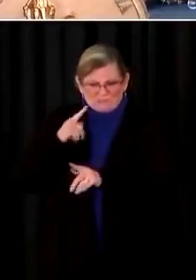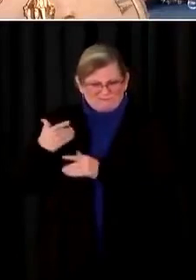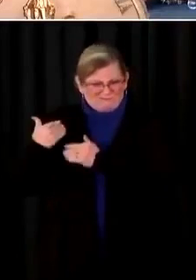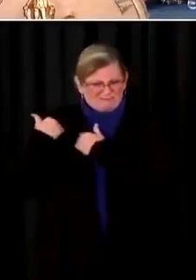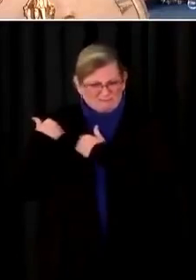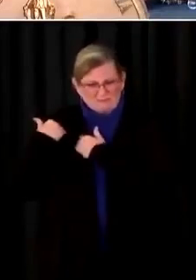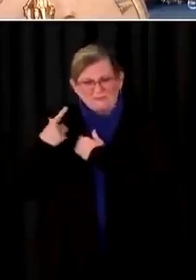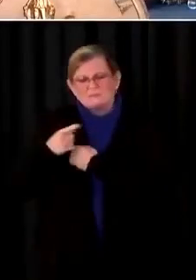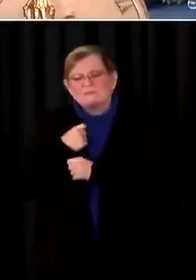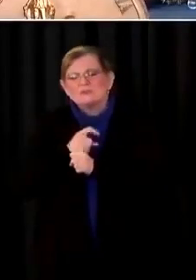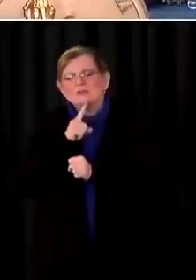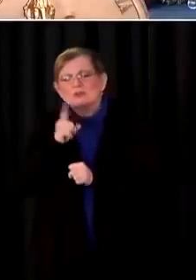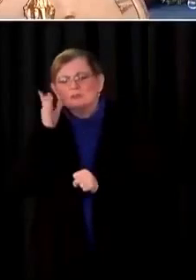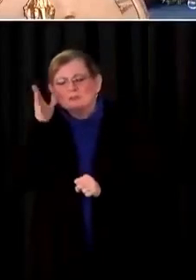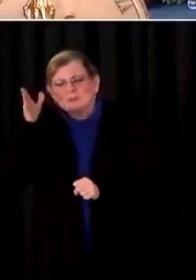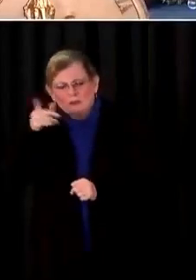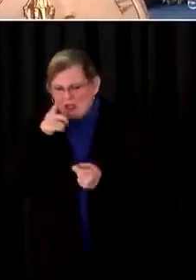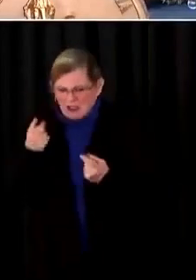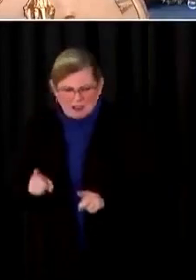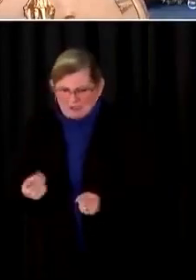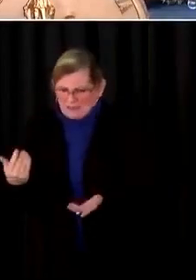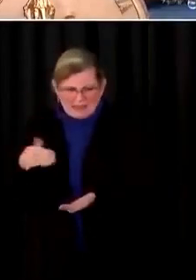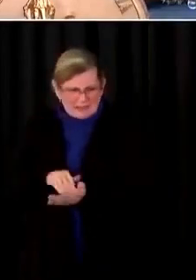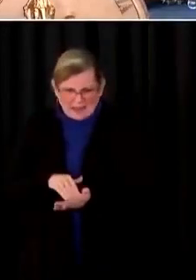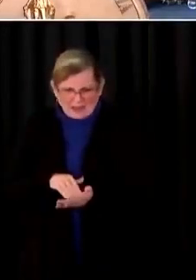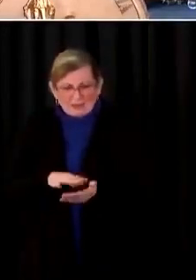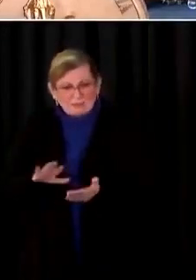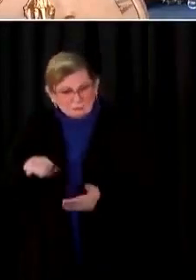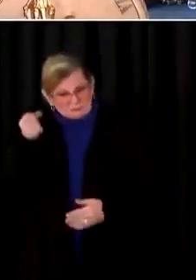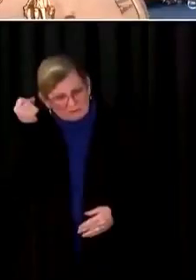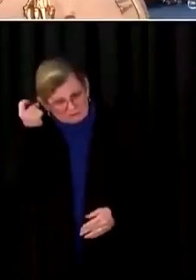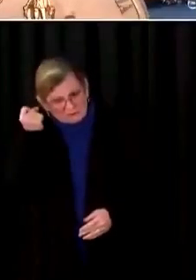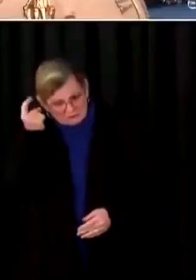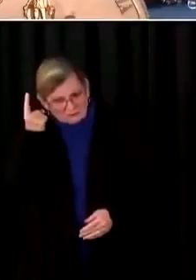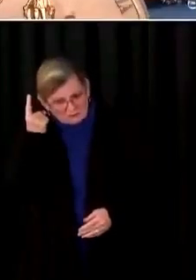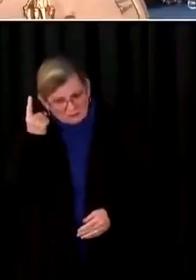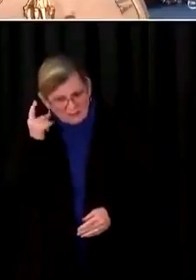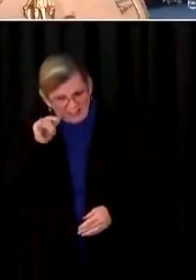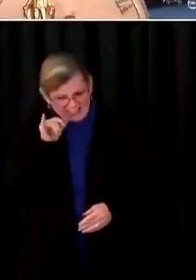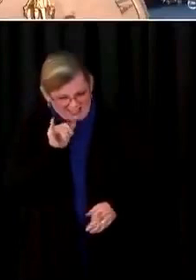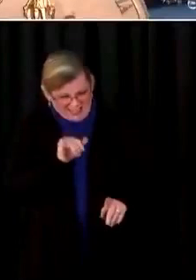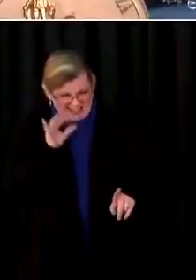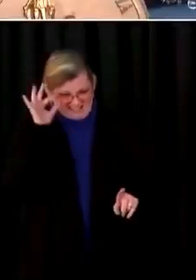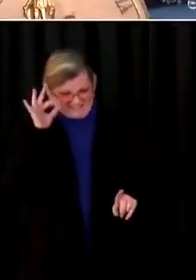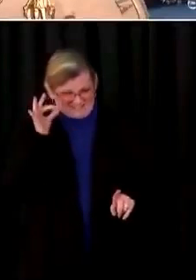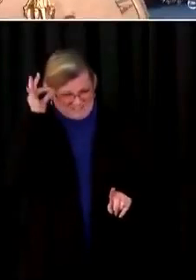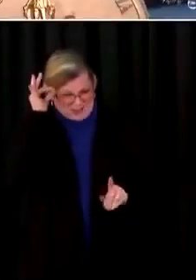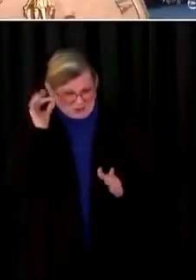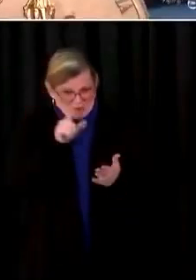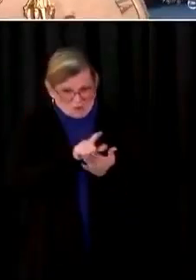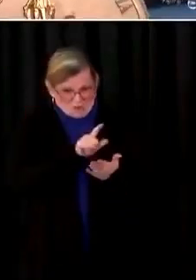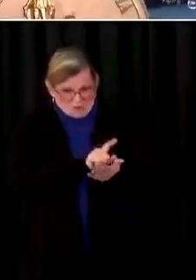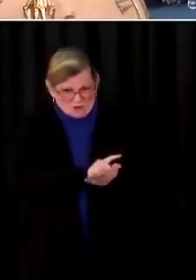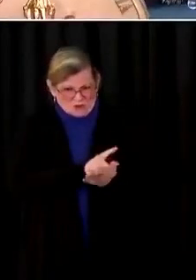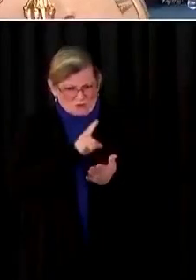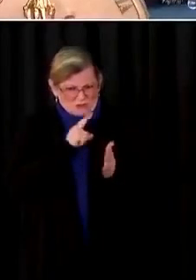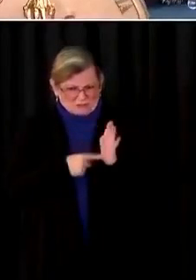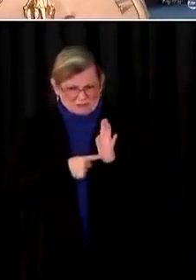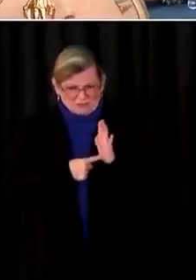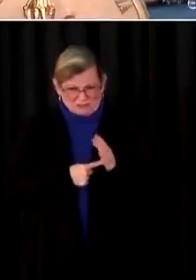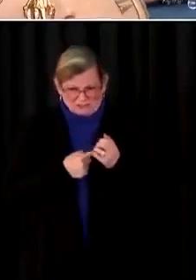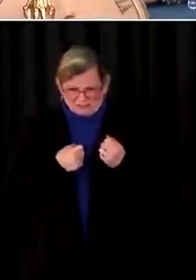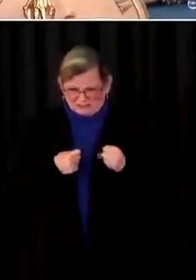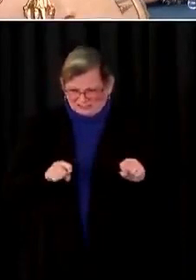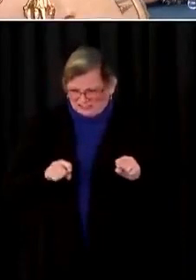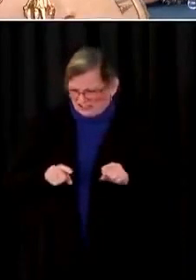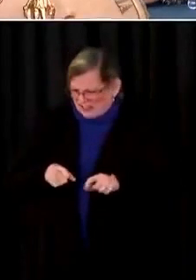万卡以及女婿库什纳也在白宫任职，他们也是考虑的重要名单之一。而有关于朱利安尼的问题也曾与总统